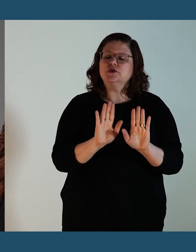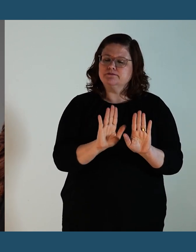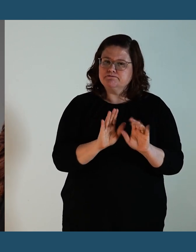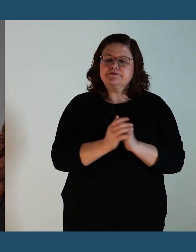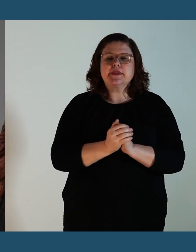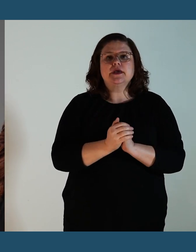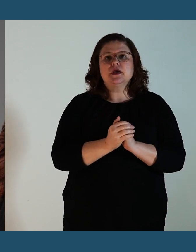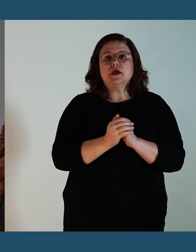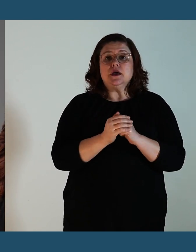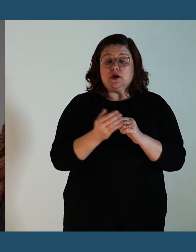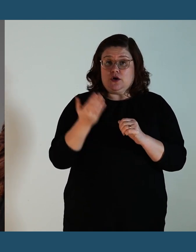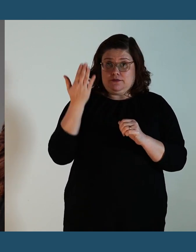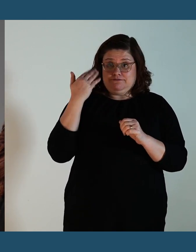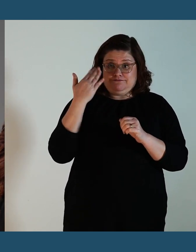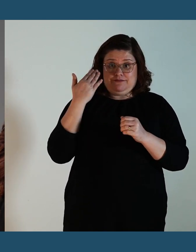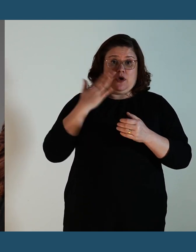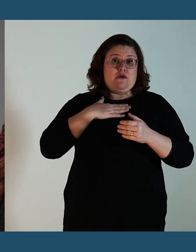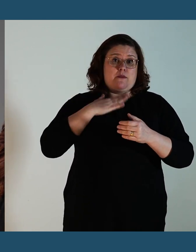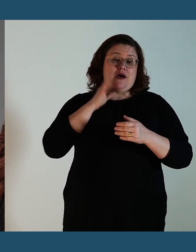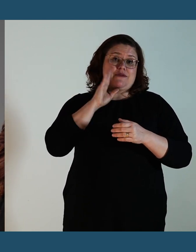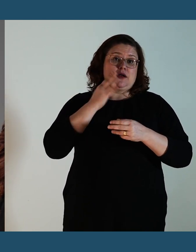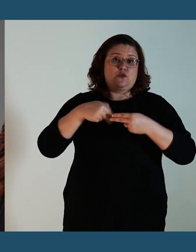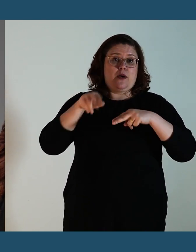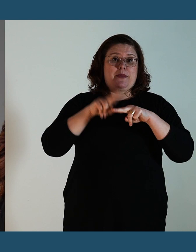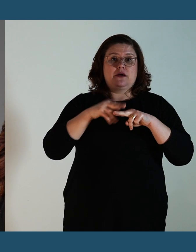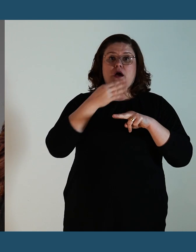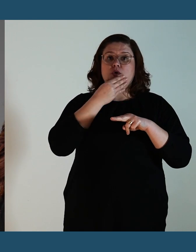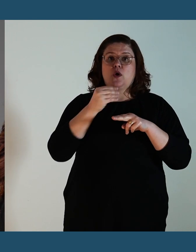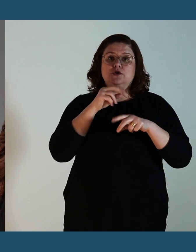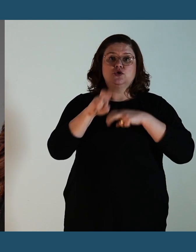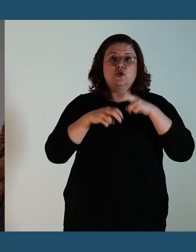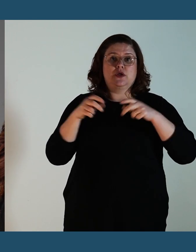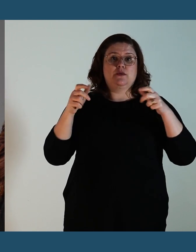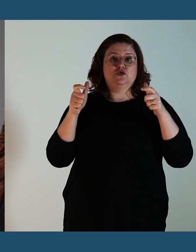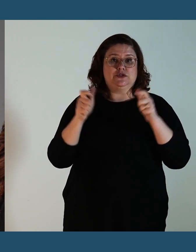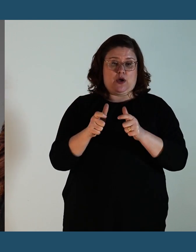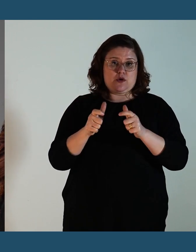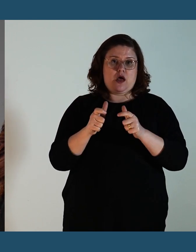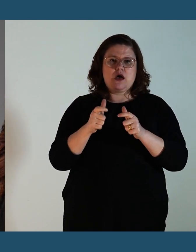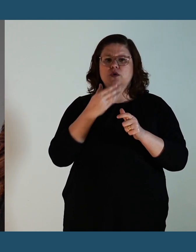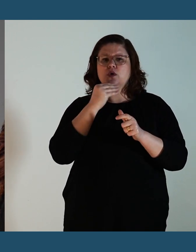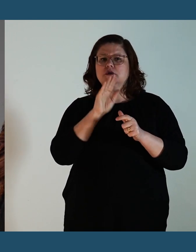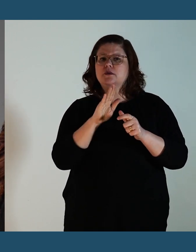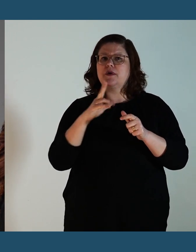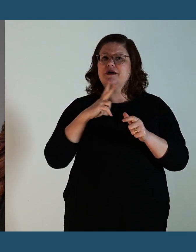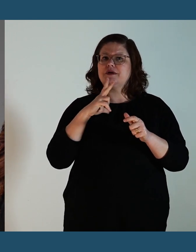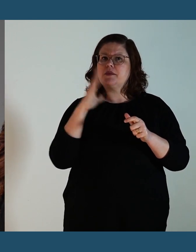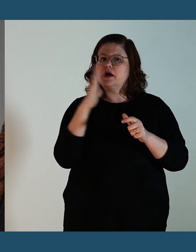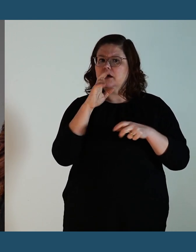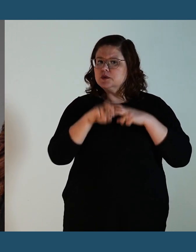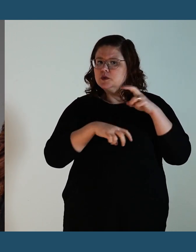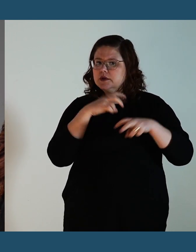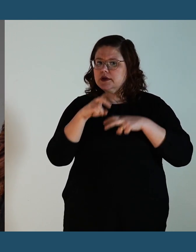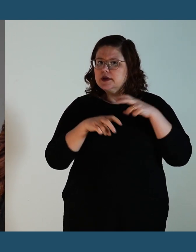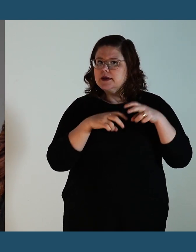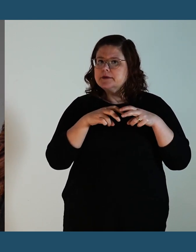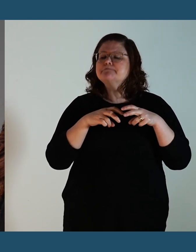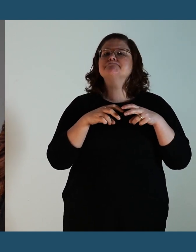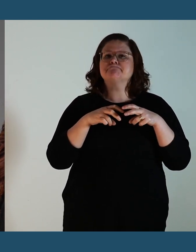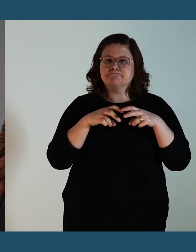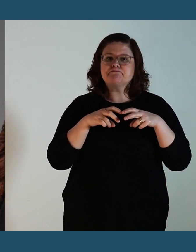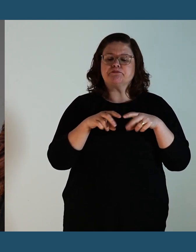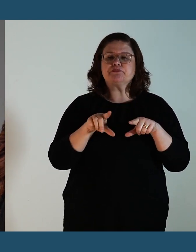kun esimerkiksi aikaisemmassa työpaikassa niin nuorisotutkimusseurassa tutkittiin nuorten vapaa-aikaa, niin havaittiin, että niin